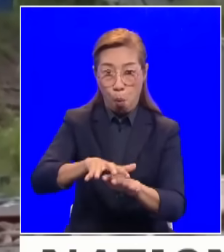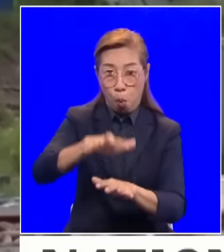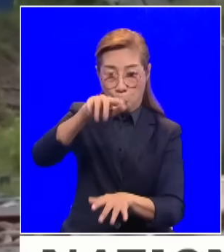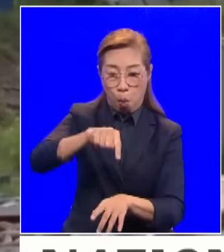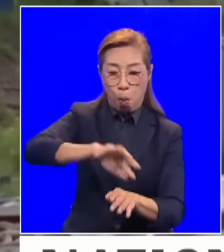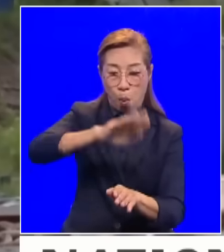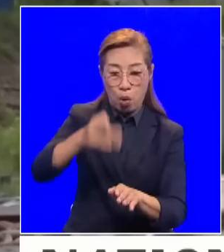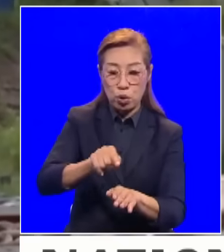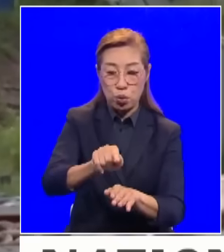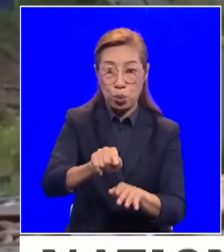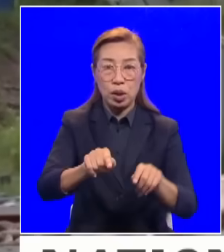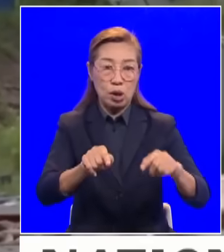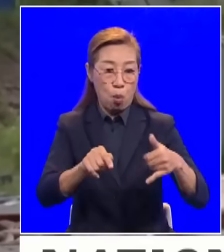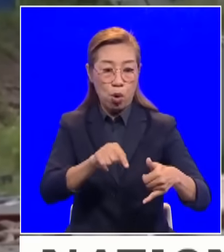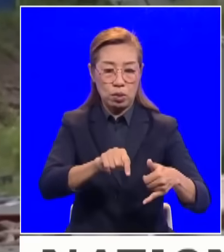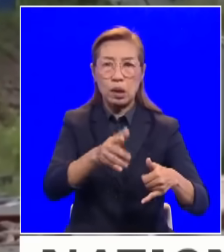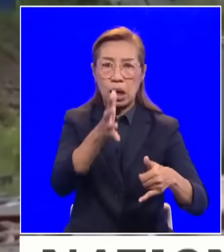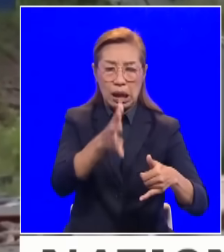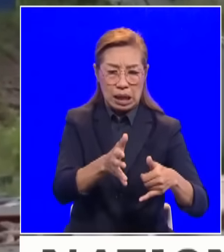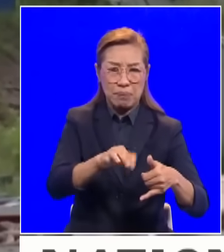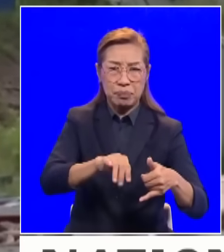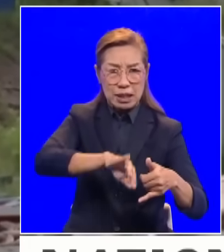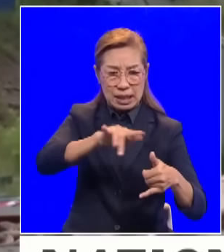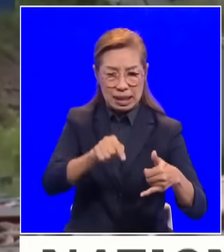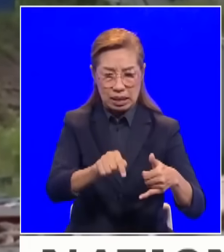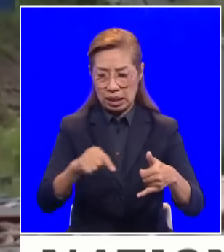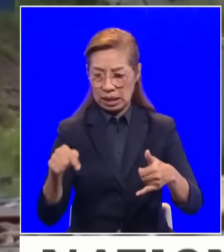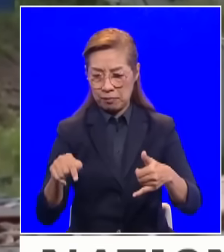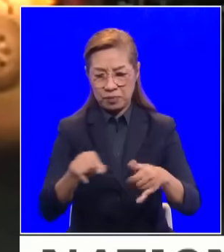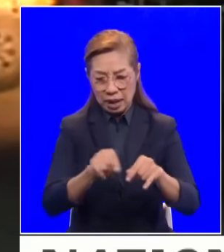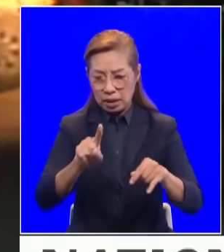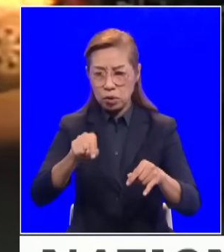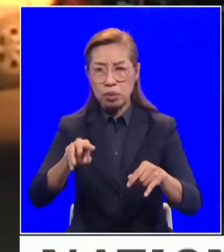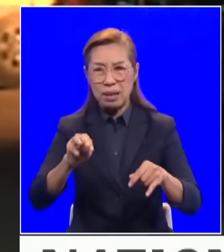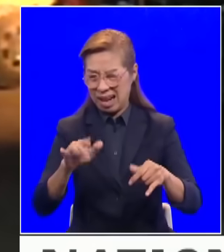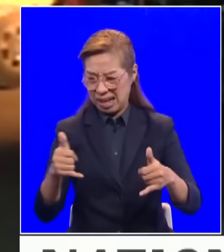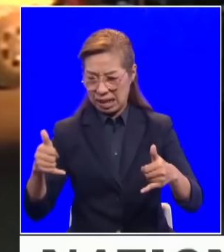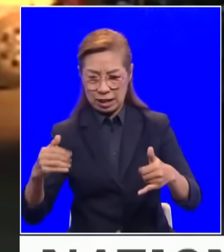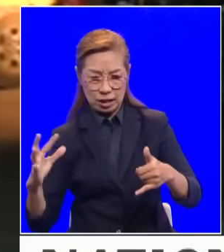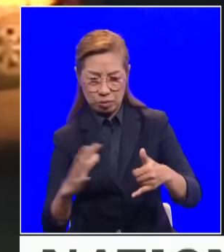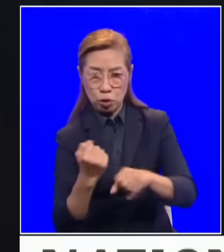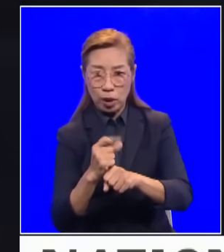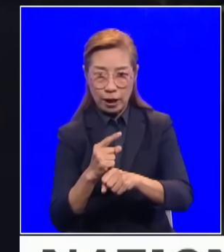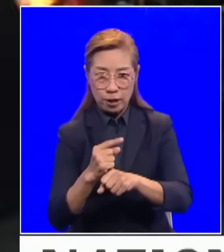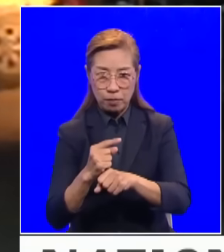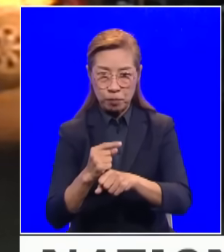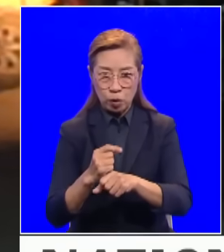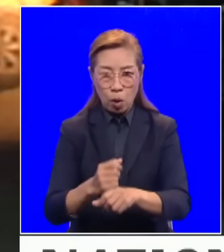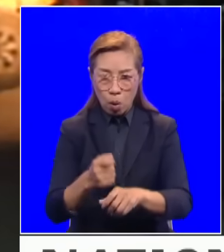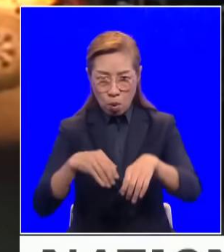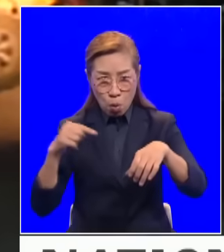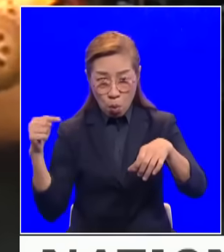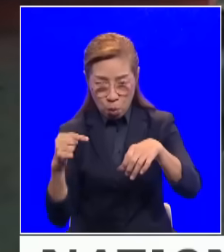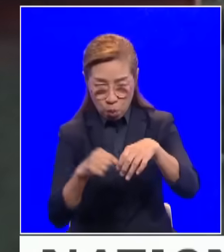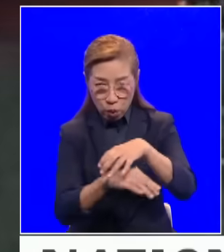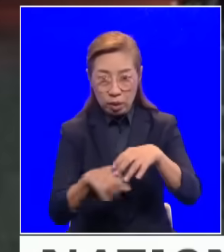ะคะหรือว่าเจอผู้สูญหายก็จะวางแผนว่าจะส่องกล้องเข้าไปยังไงก็ข้อที่4ก็คือว่าให้กู้ภัยไปประเมินที่ปากอุโม